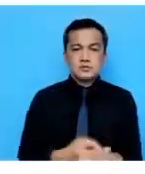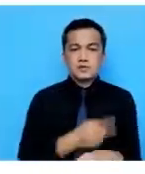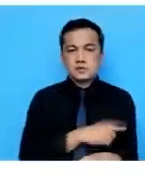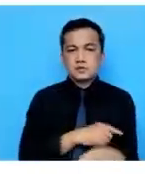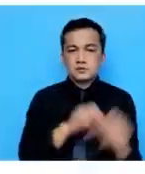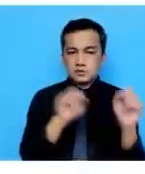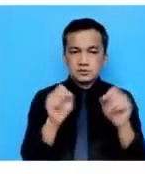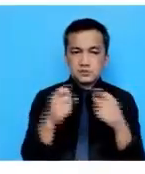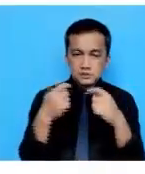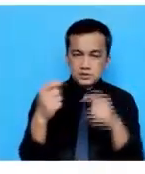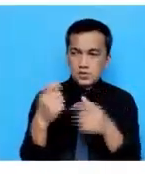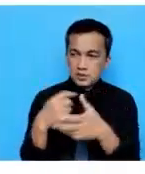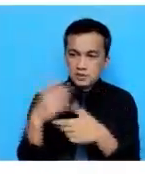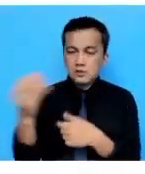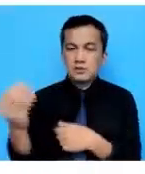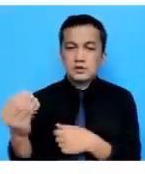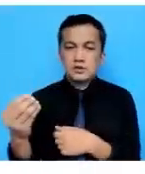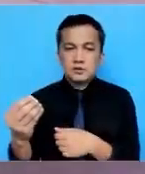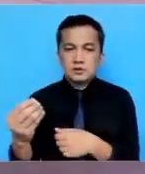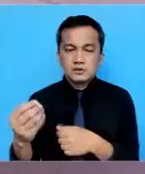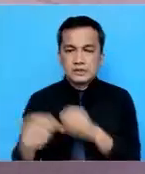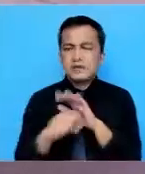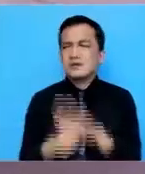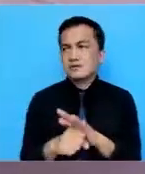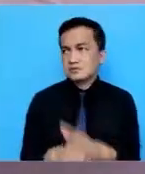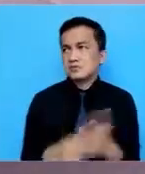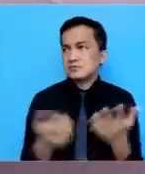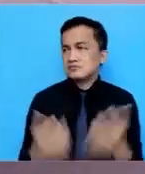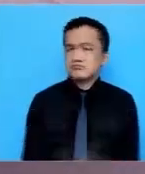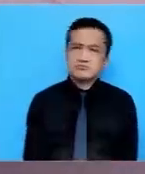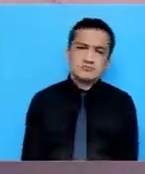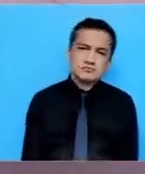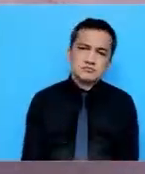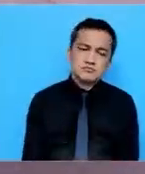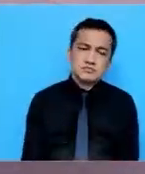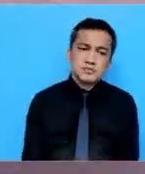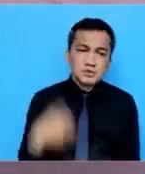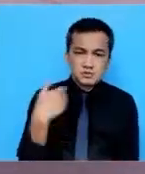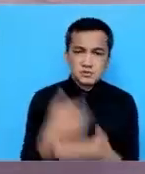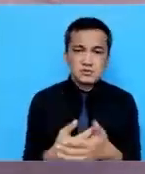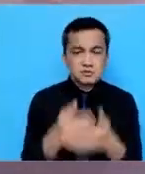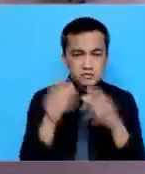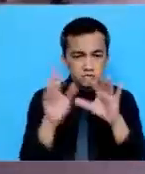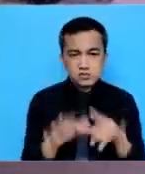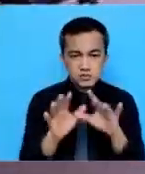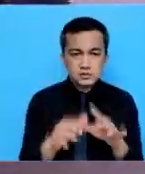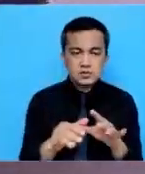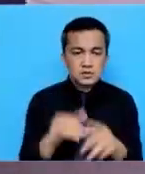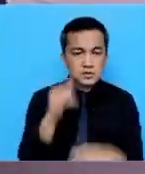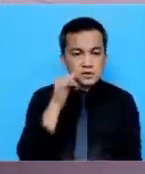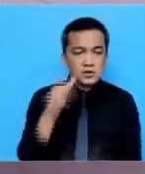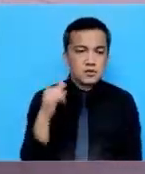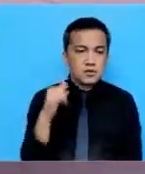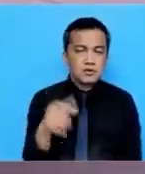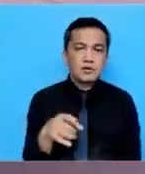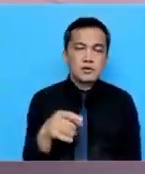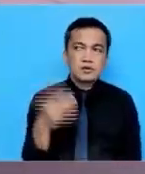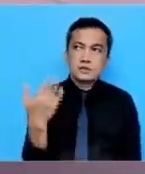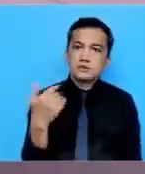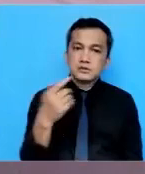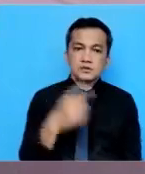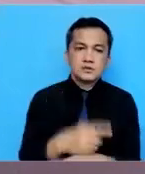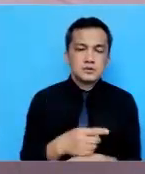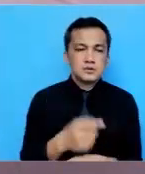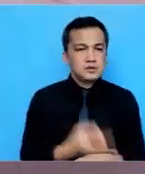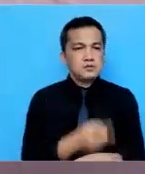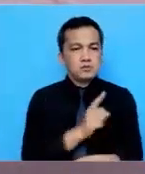lumabas, medyo nakaka-stress talaga. Mula pagdating namin talagang umuulan na. Tapos kahapon yung, tsaka nung nakaraang araw, yung matindi talaga